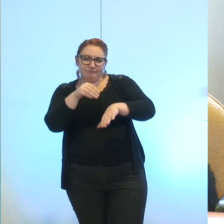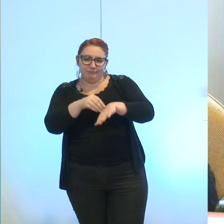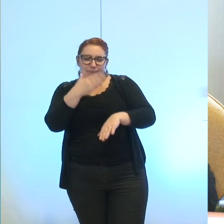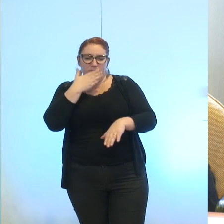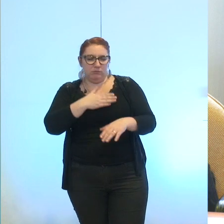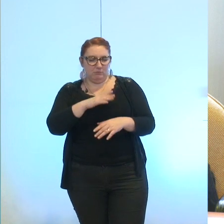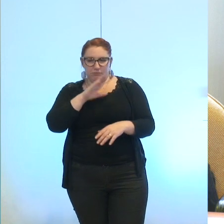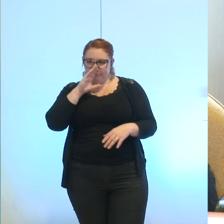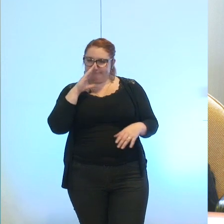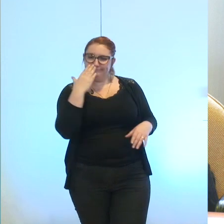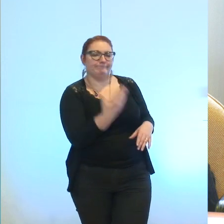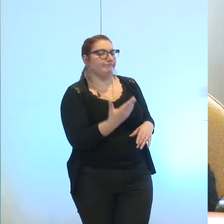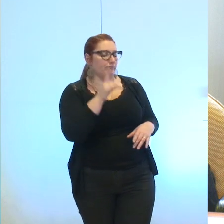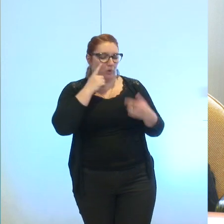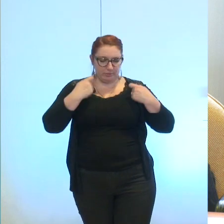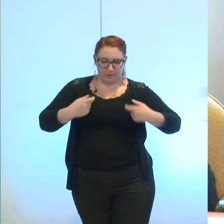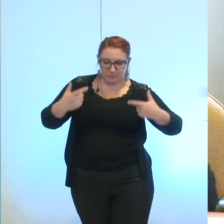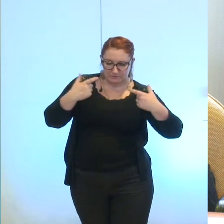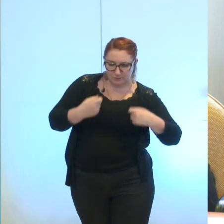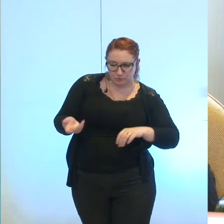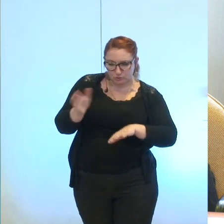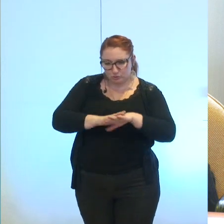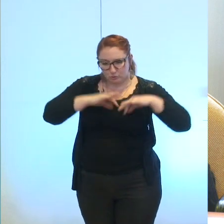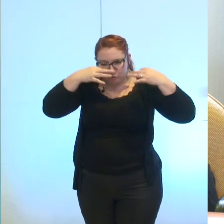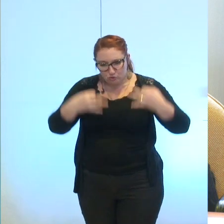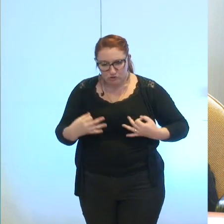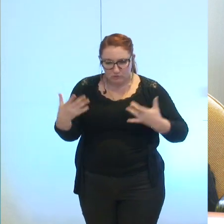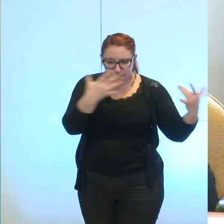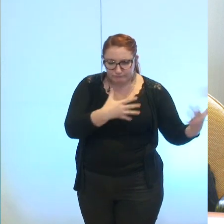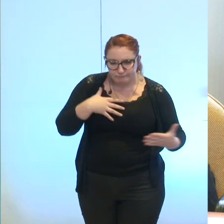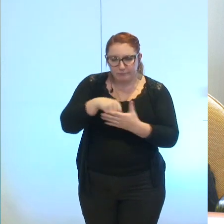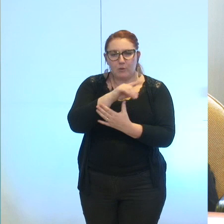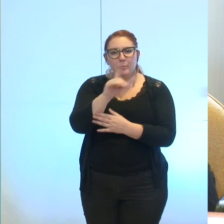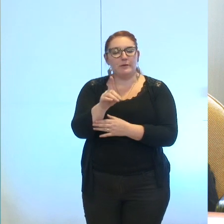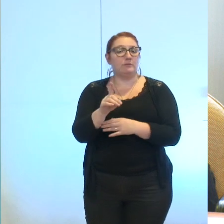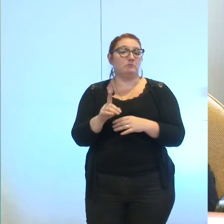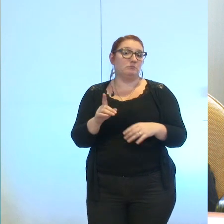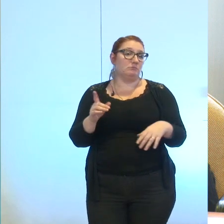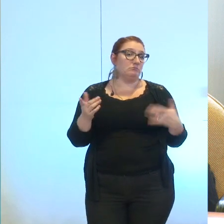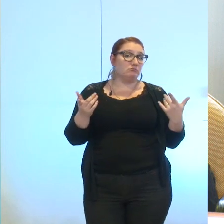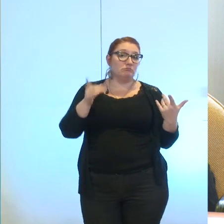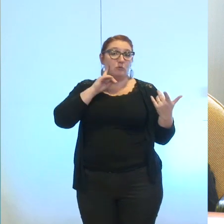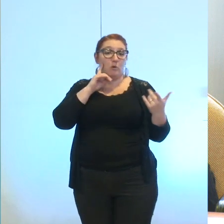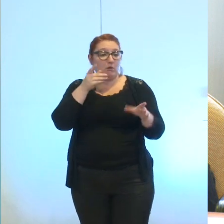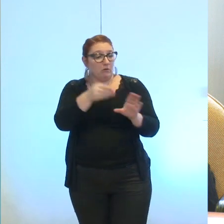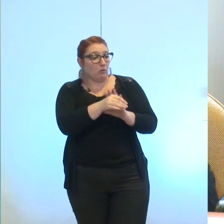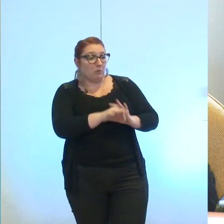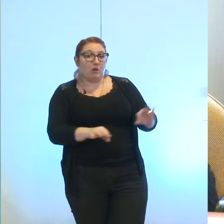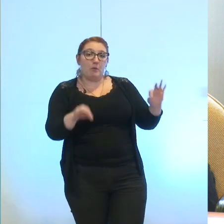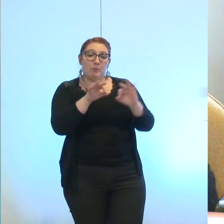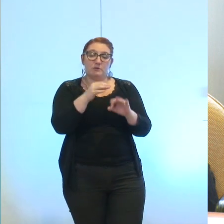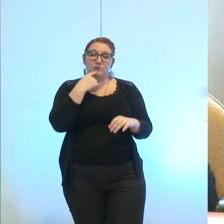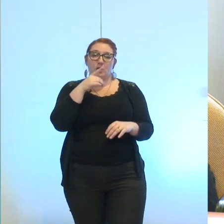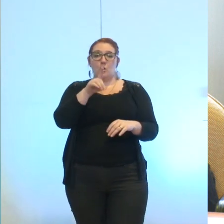d'entreprendre et qui ne n SEM pas vraiment budgeté en l'occurrence en l'absence d'économie clairement identifiable la perte de des recettes